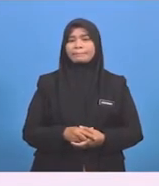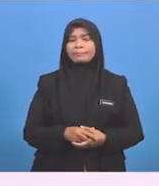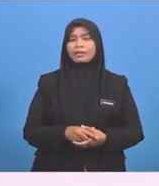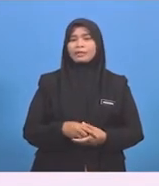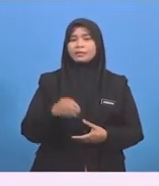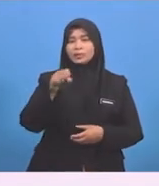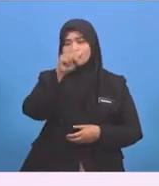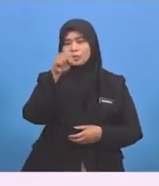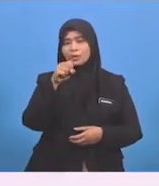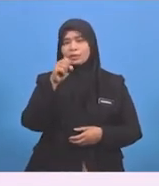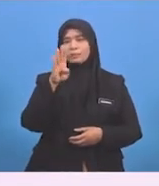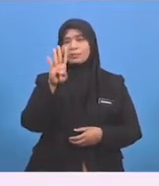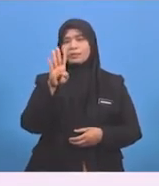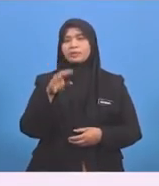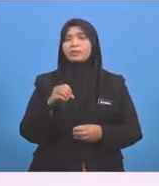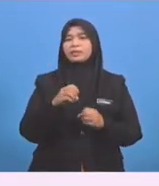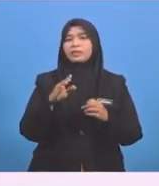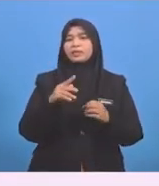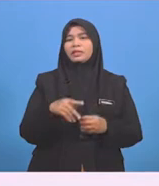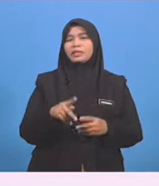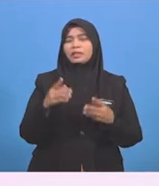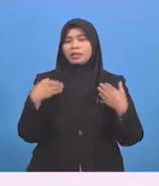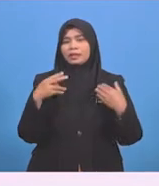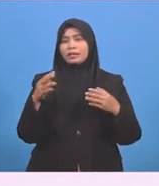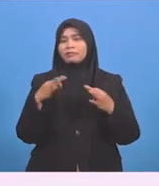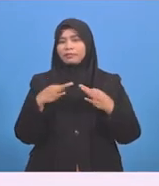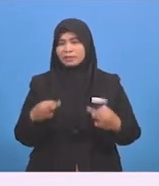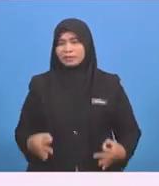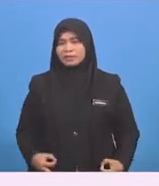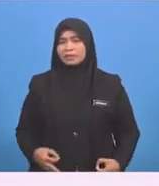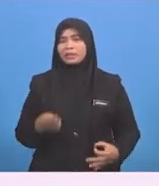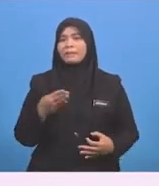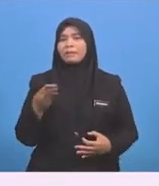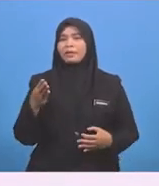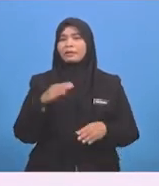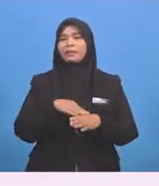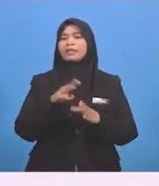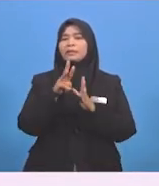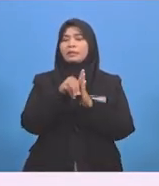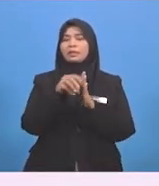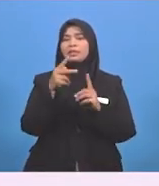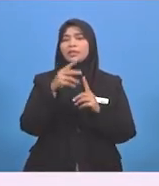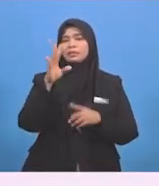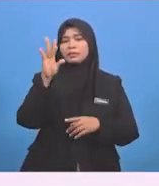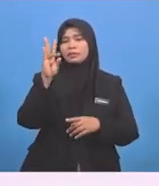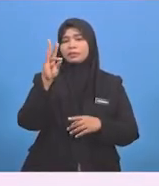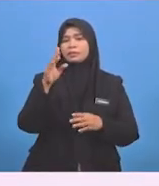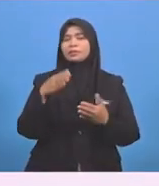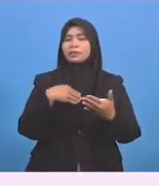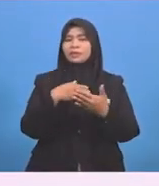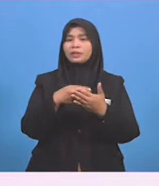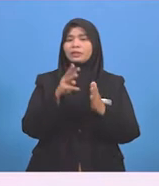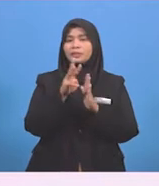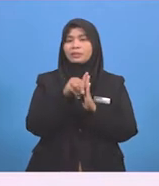Untuk soalan B, nyatakan keadaan fizikal bahan pada minit ke-7 hingga minit